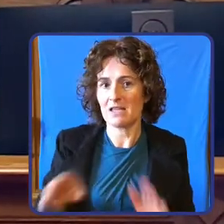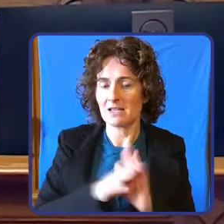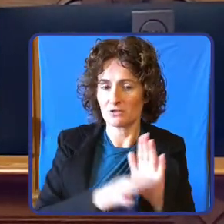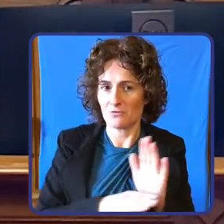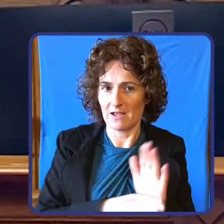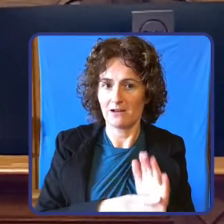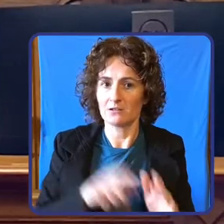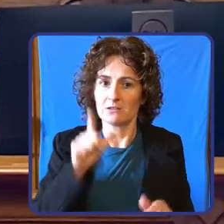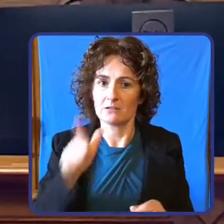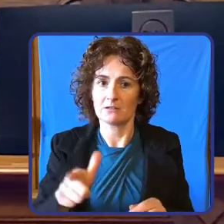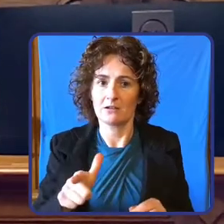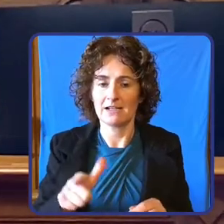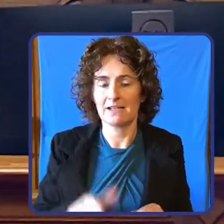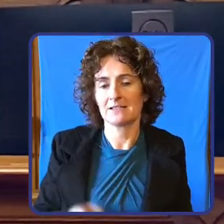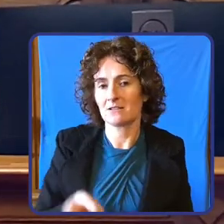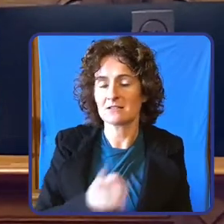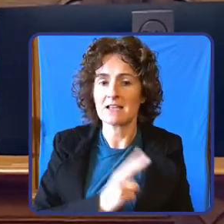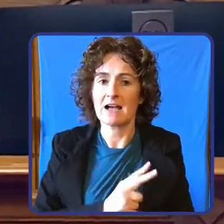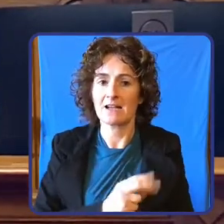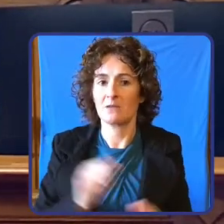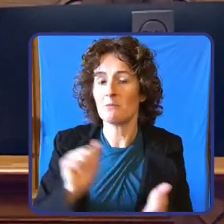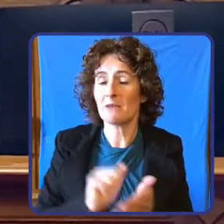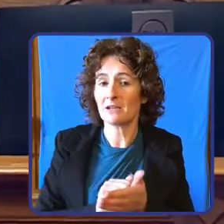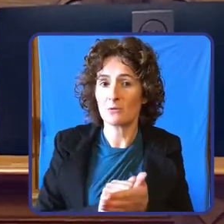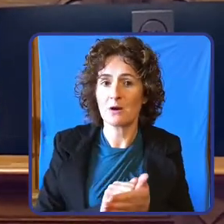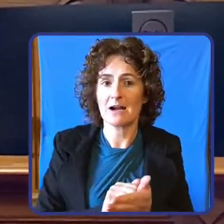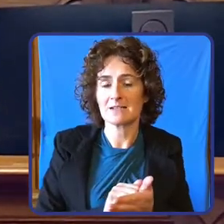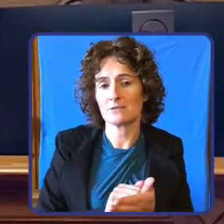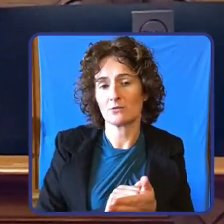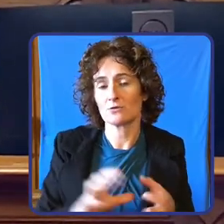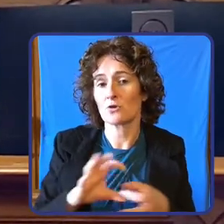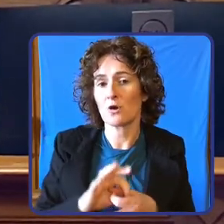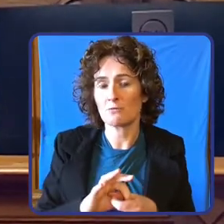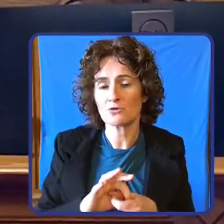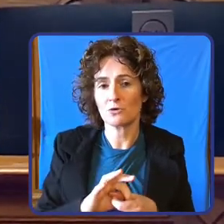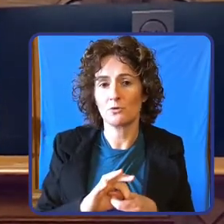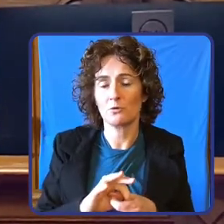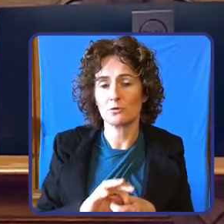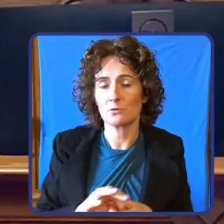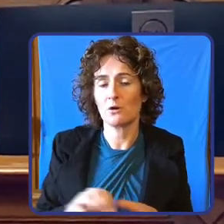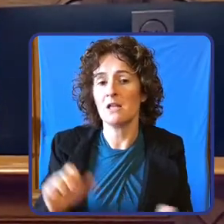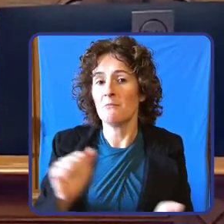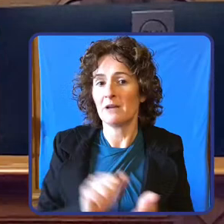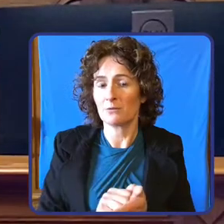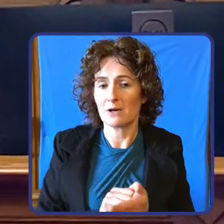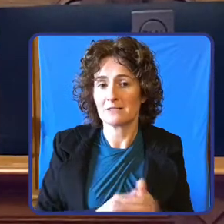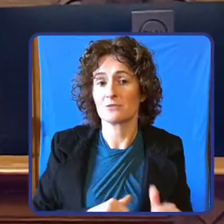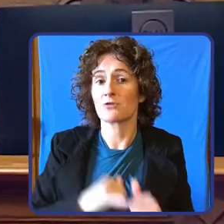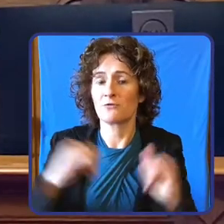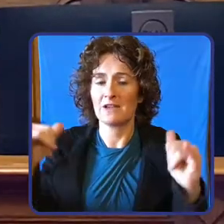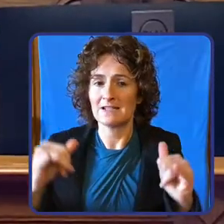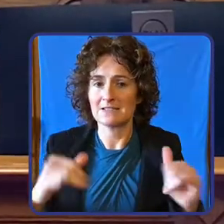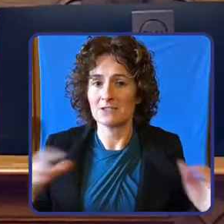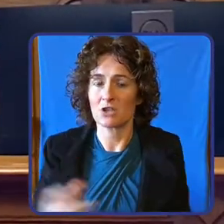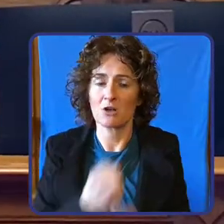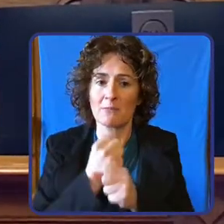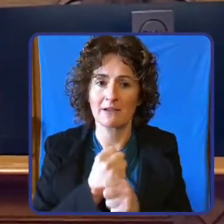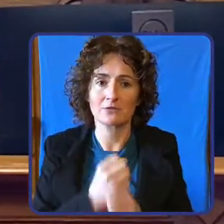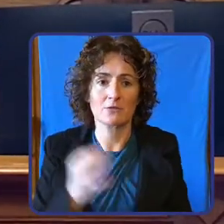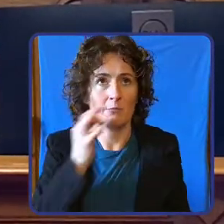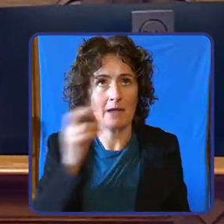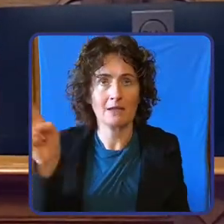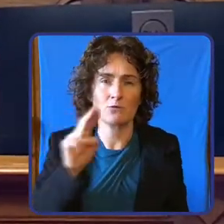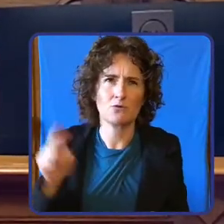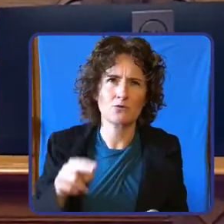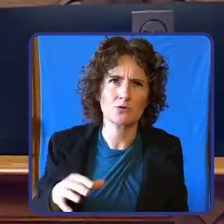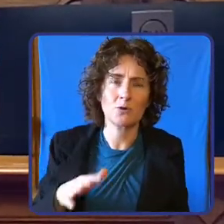megvalósuló fejlesztéseknek a koordinálása, beszereztetése, úgyhogy kizárólag Lázár János. Cseri, vagy bocsánat, Benkő Zsolt nagyon szerényen azt